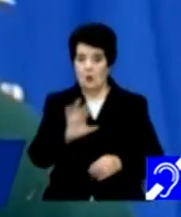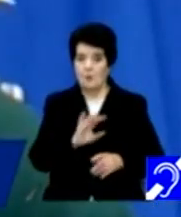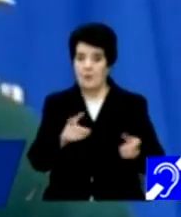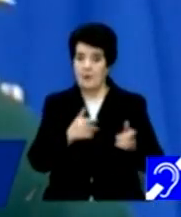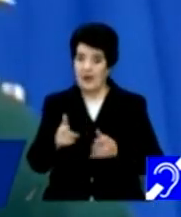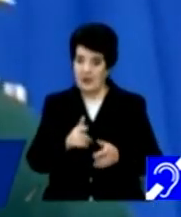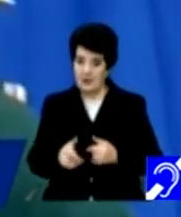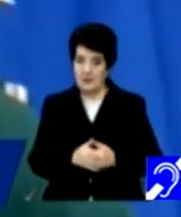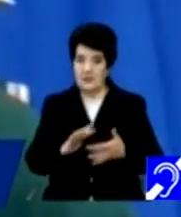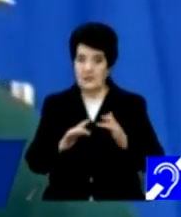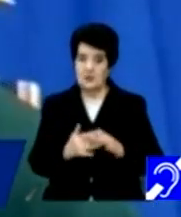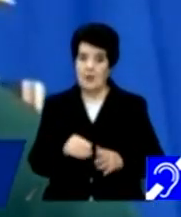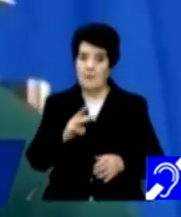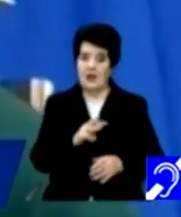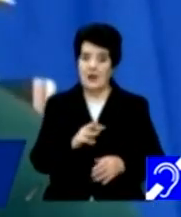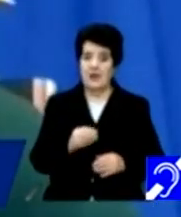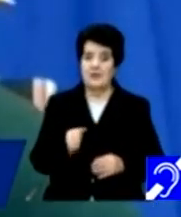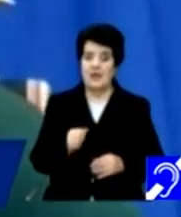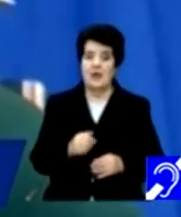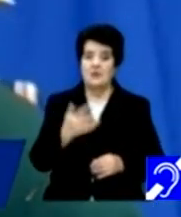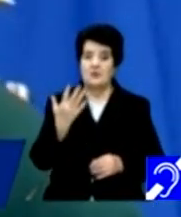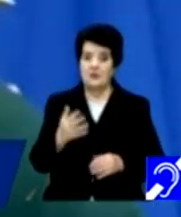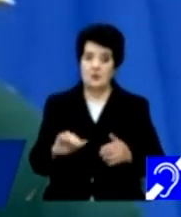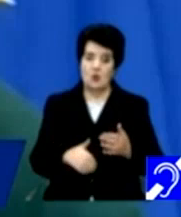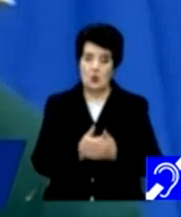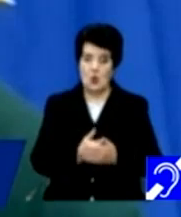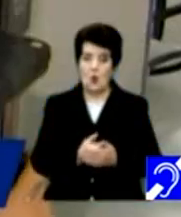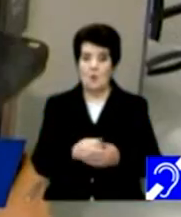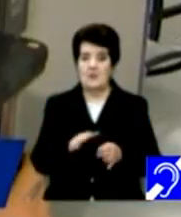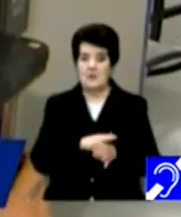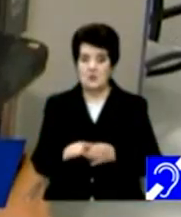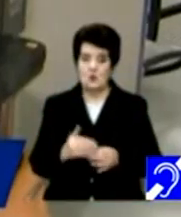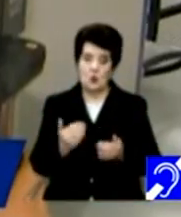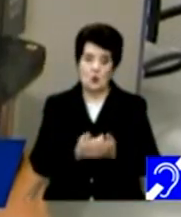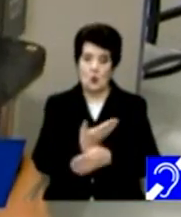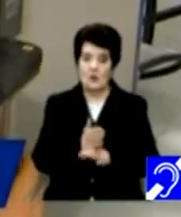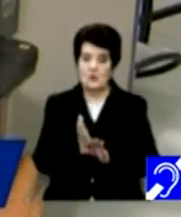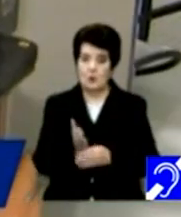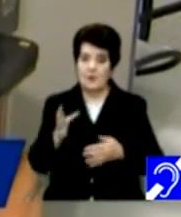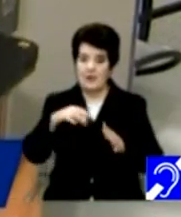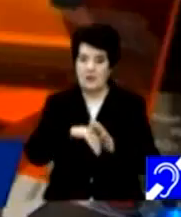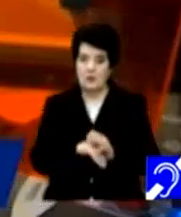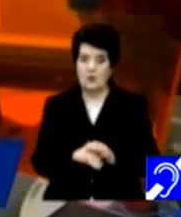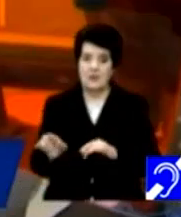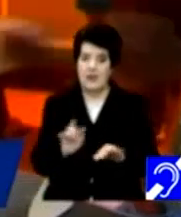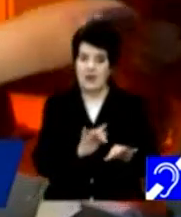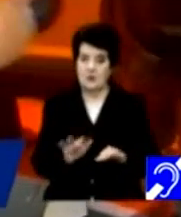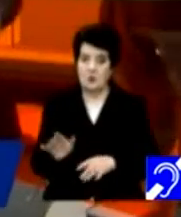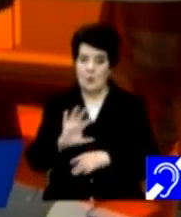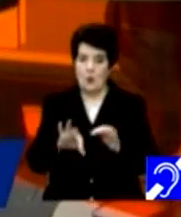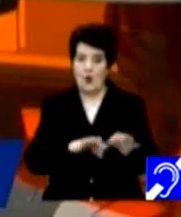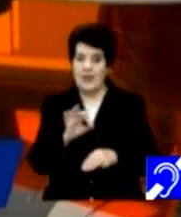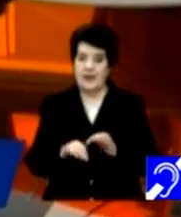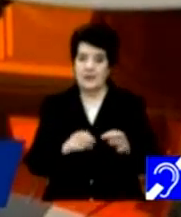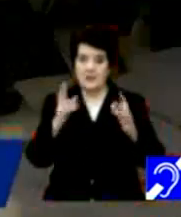pentru era digitală, Margrethe Vestager, cele 5 noi misiuni reprezintă un nou instrument care include un set de acțiuni, cum ar fi proiecte